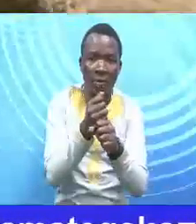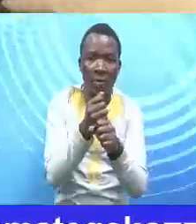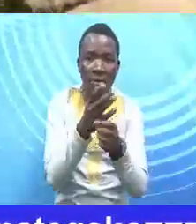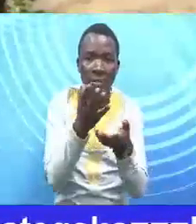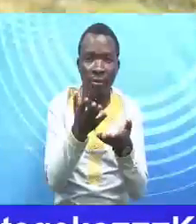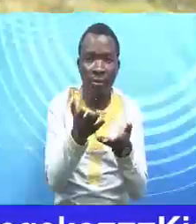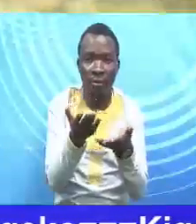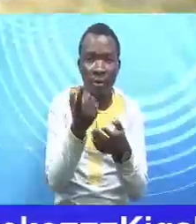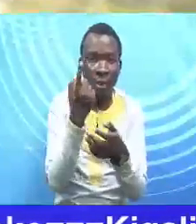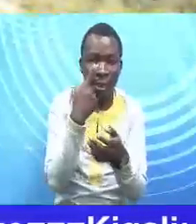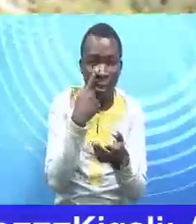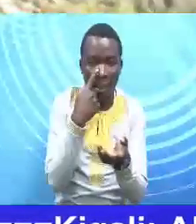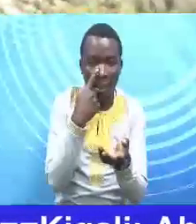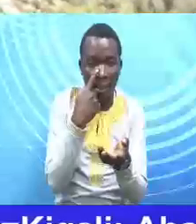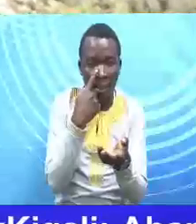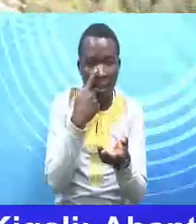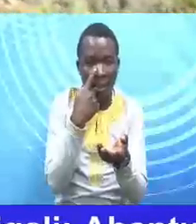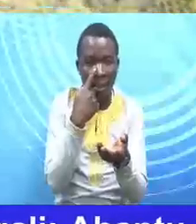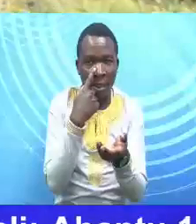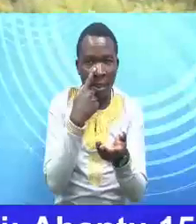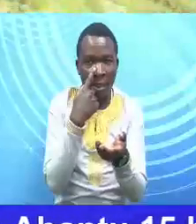kandi ngira ngo nk'uko